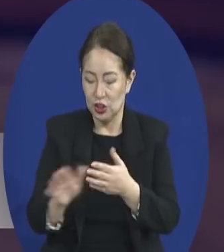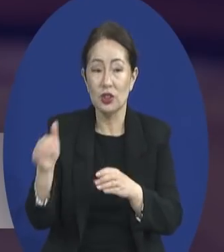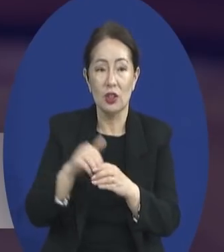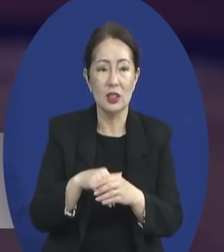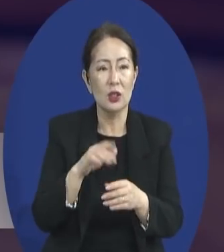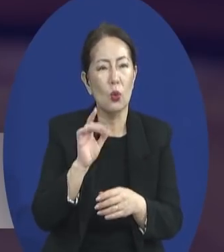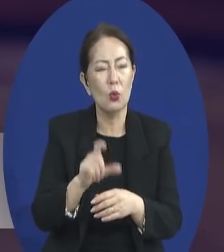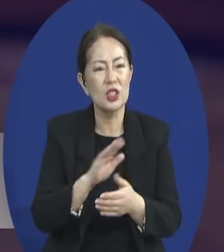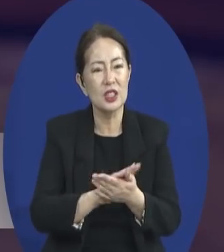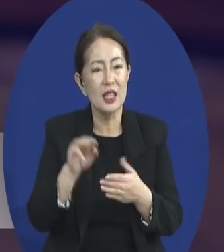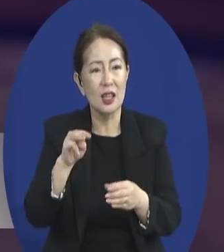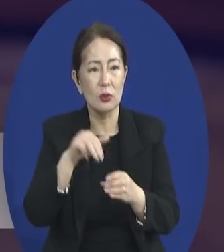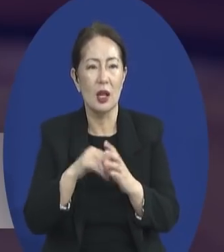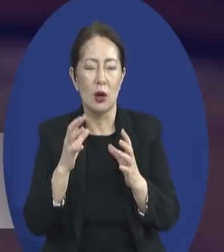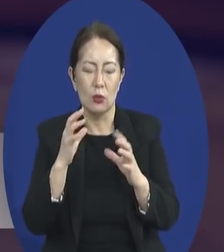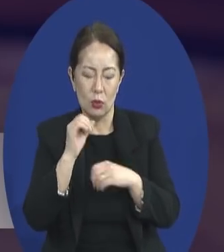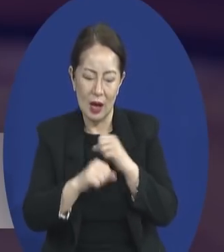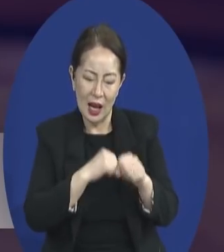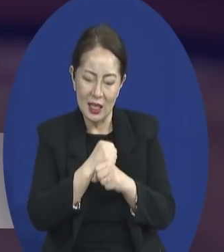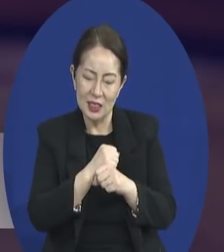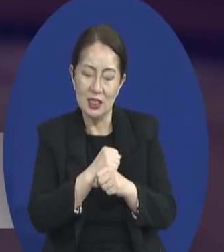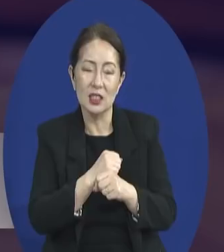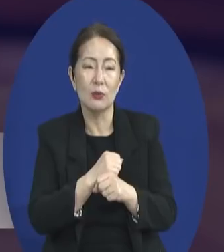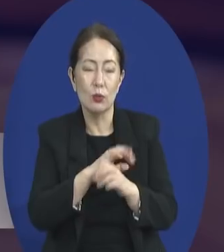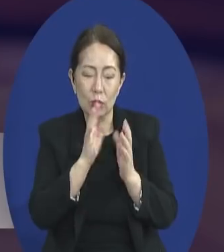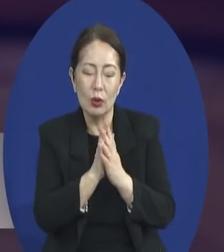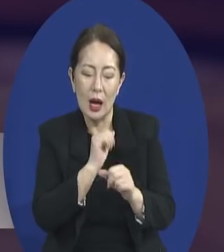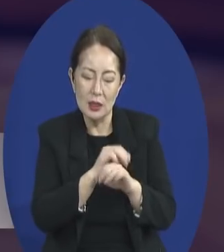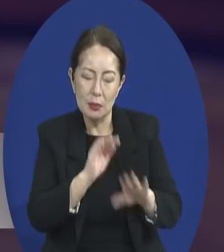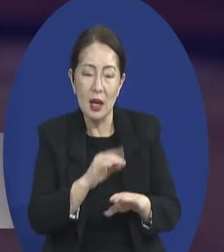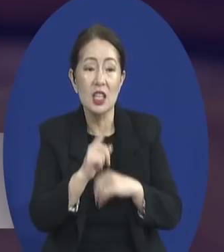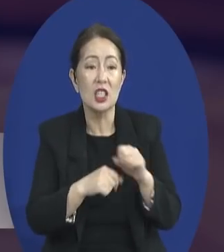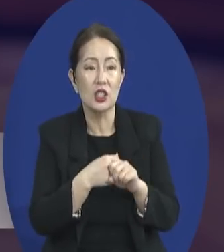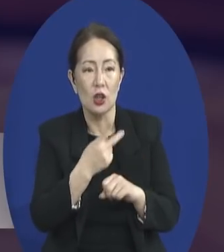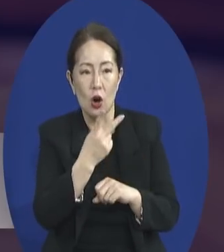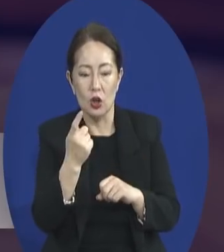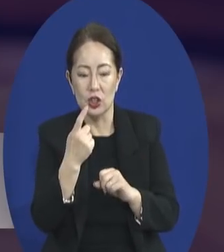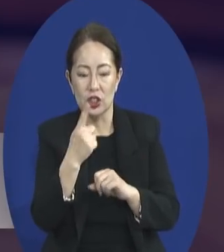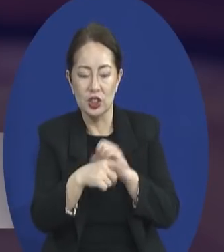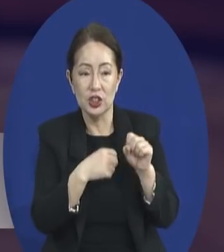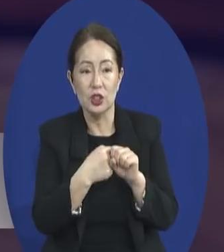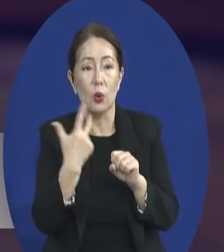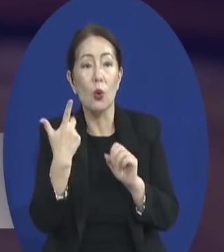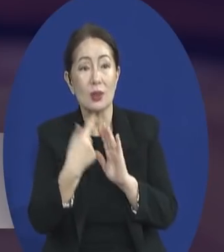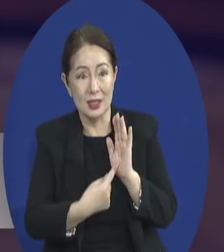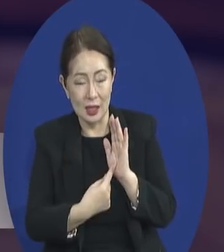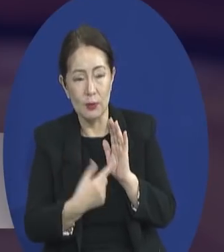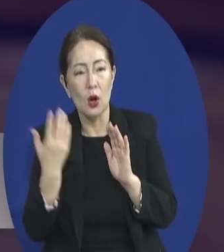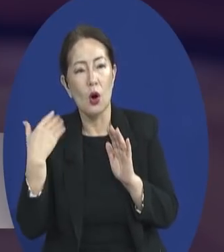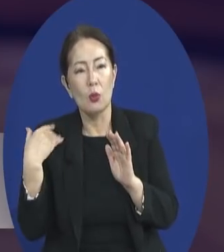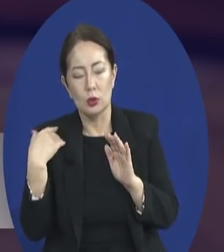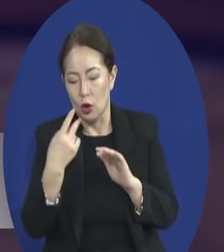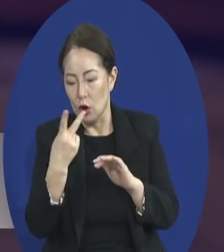ирсэн. Өөрөөр хэлбэл нийт ажилласан жил нь 21 жил 3 сар байна гэсэн. Өөрөөр хэлэх юм бол энэ заалт өмнө нь 21 жил хүртэл гэсэн